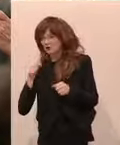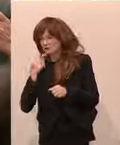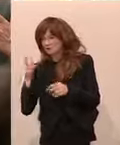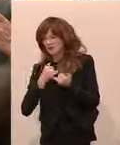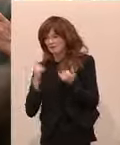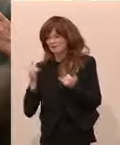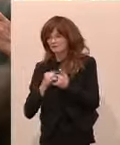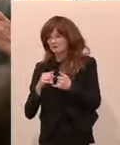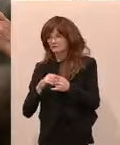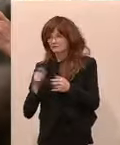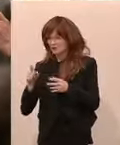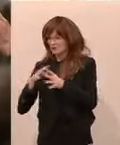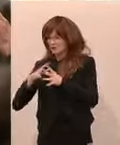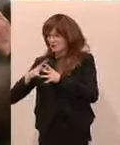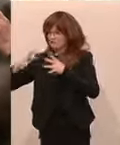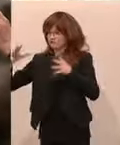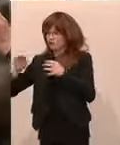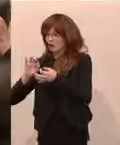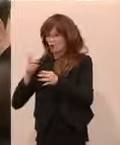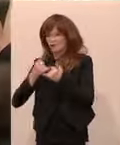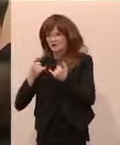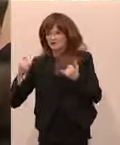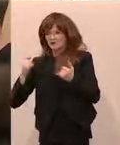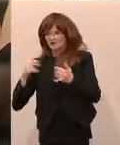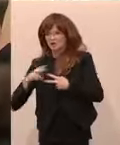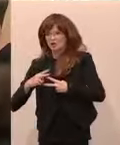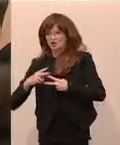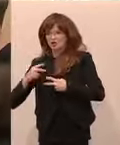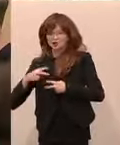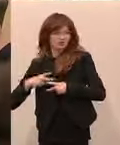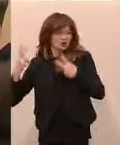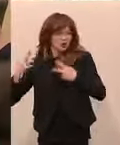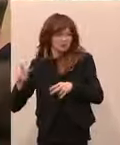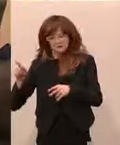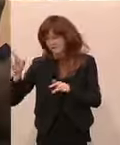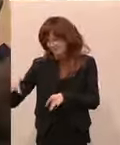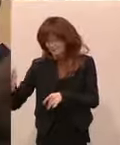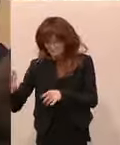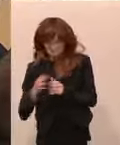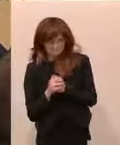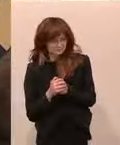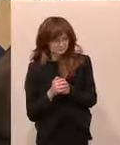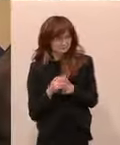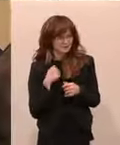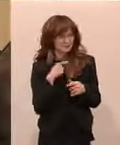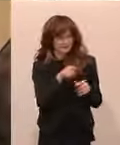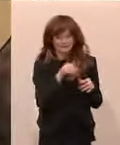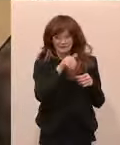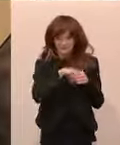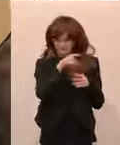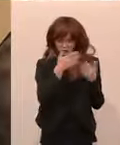auch ein Sprichwort ein, Wasser predigen und Wein trinken. Diese Doppelbödigkeit versteht in ganz Österreich einfach kein Bürger